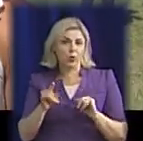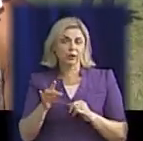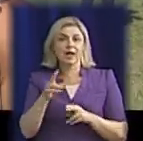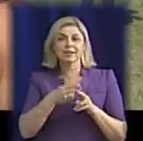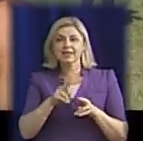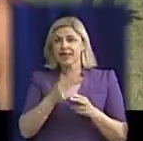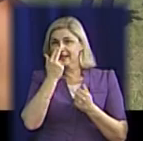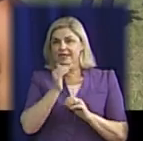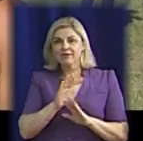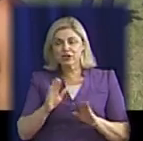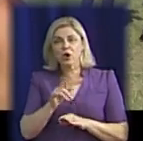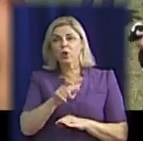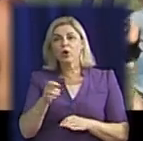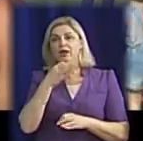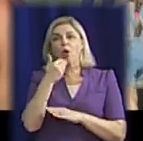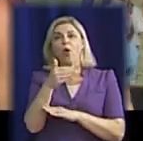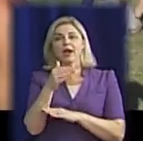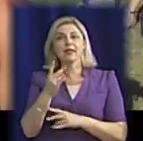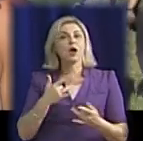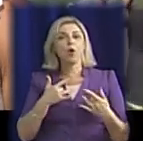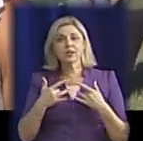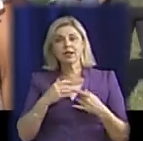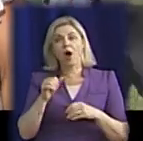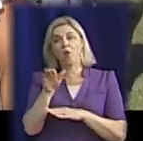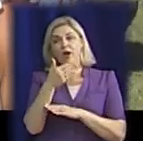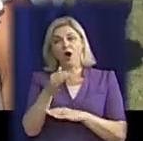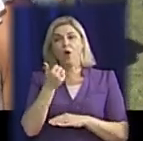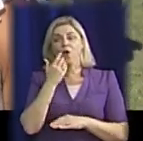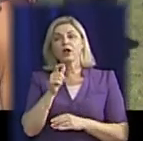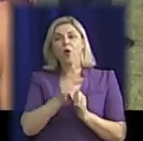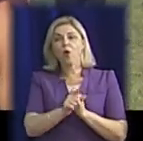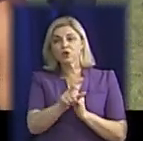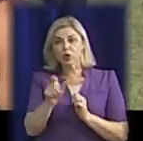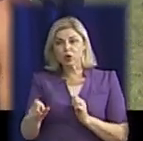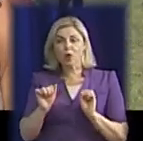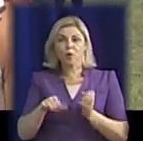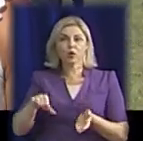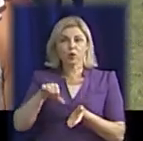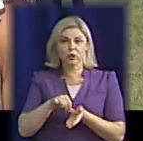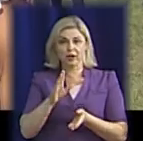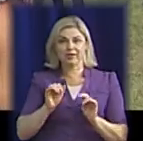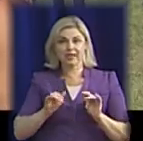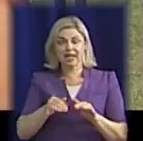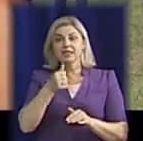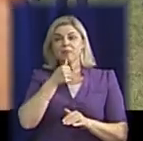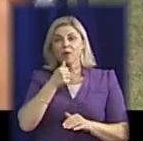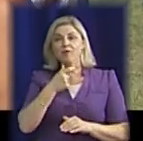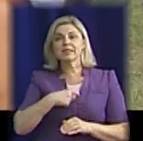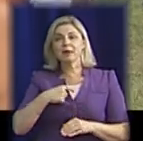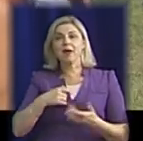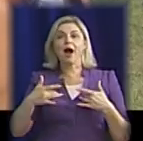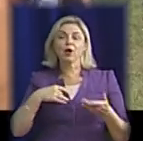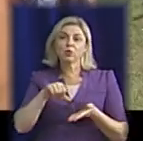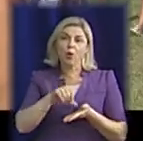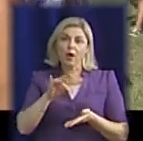дуже подобається саме гуляння. Не концерти, а гуляння, коли кожна людина може прийняти участь у дійстві. Спробувати себе в ролі актора